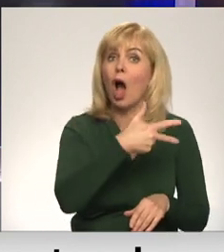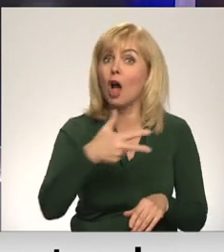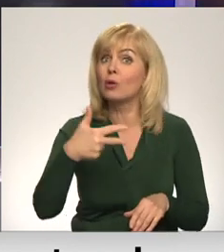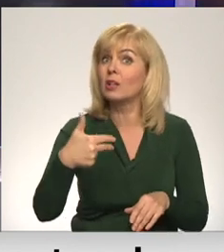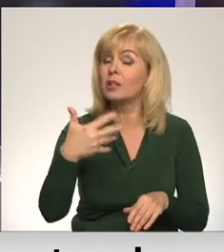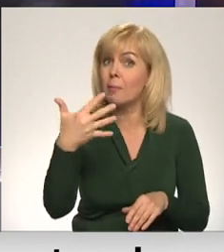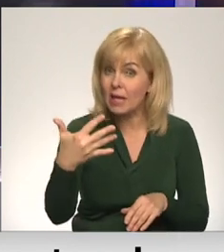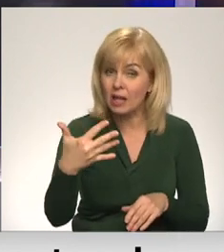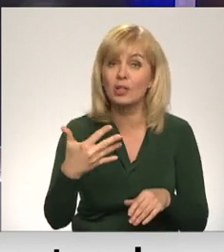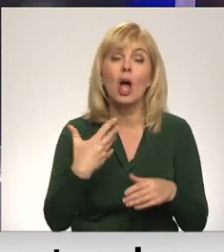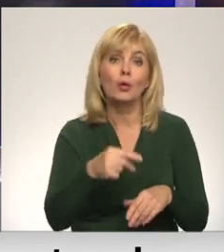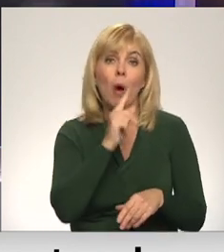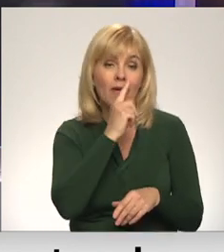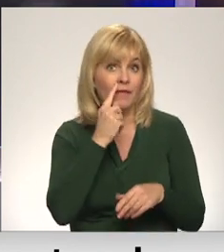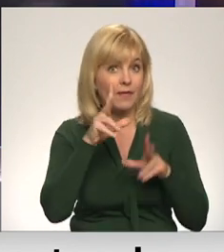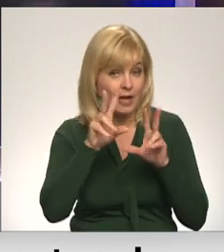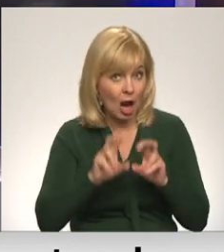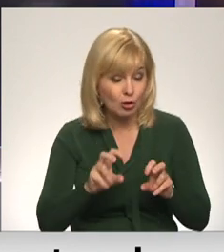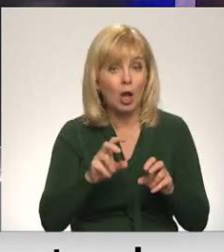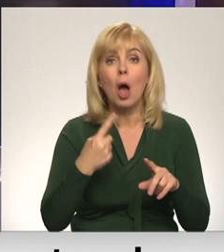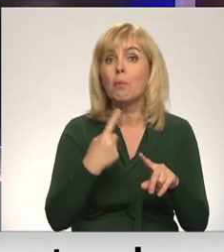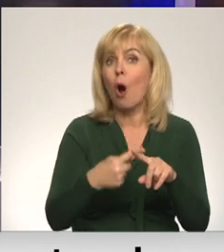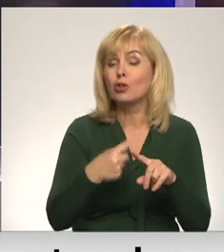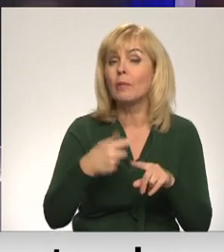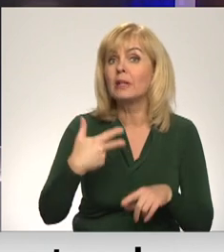11835, un no veiktajiem izmeklējumiem pozitīvi bijuši